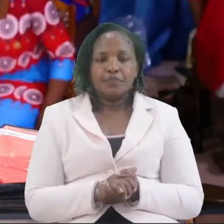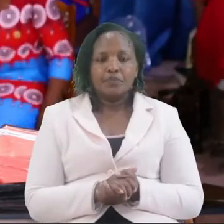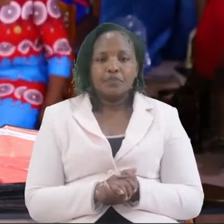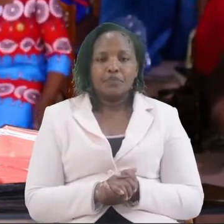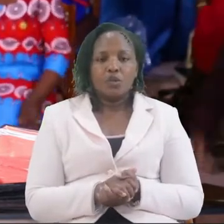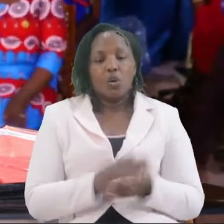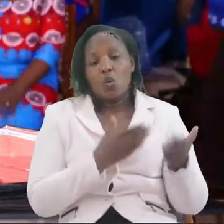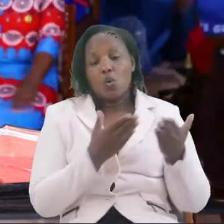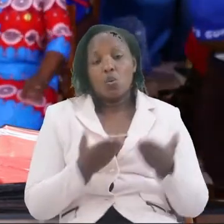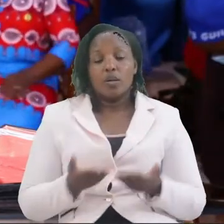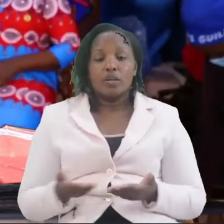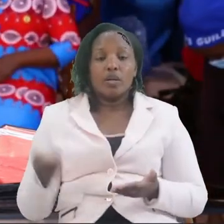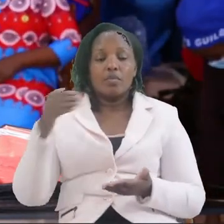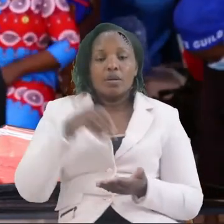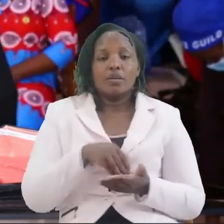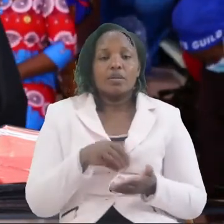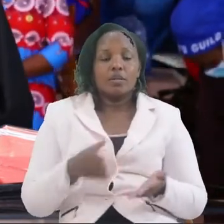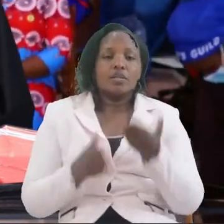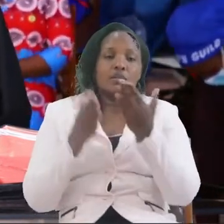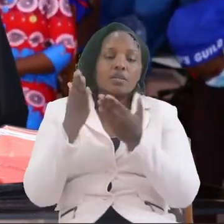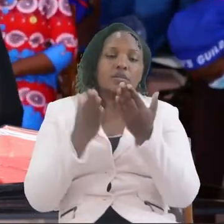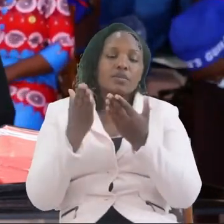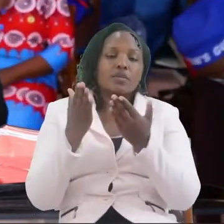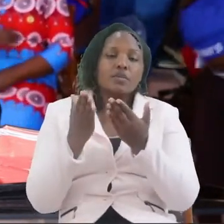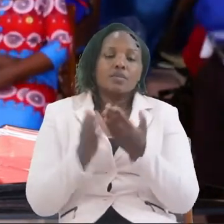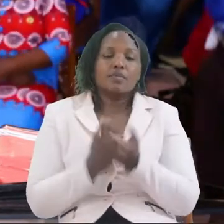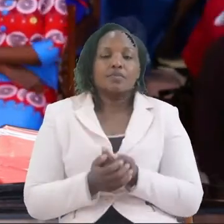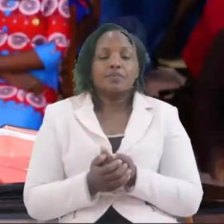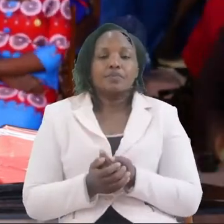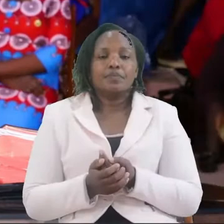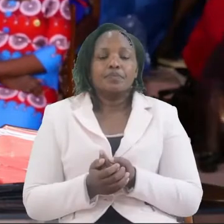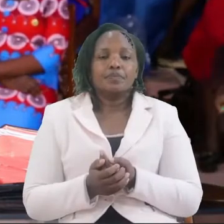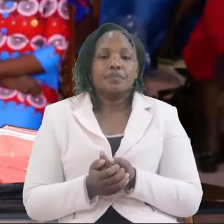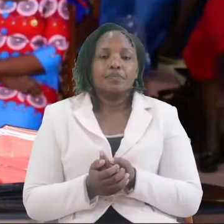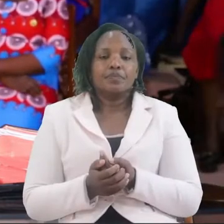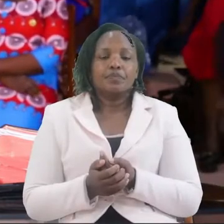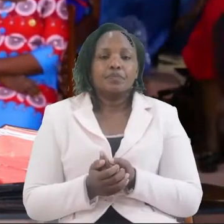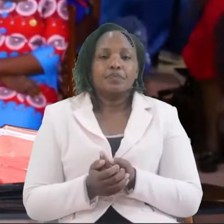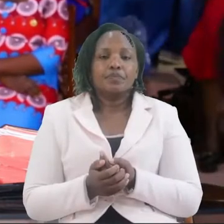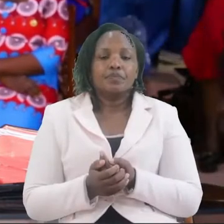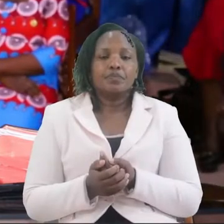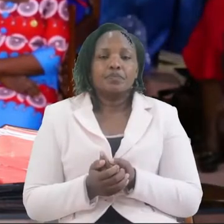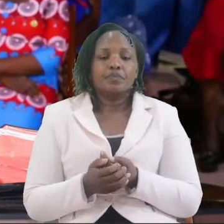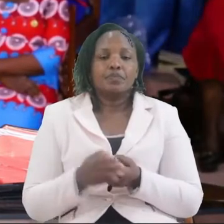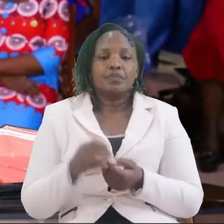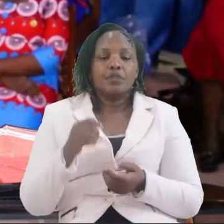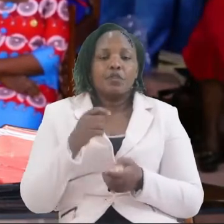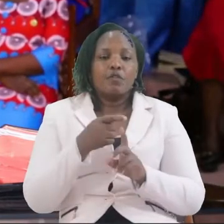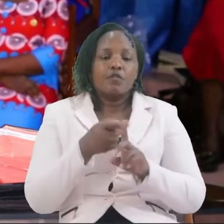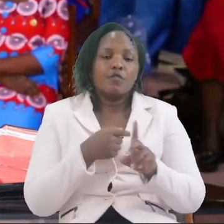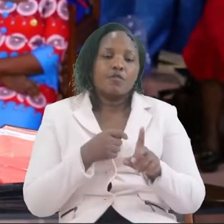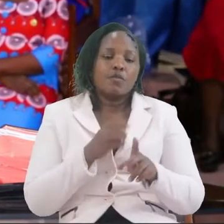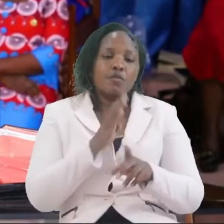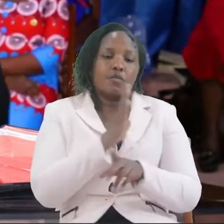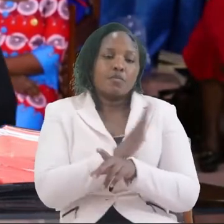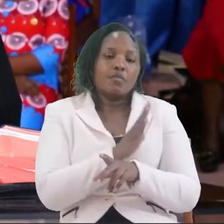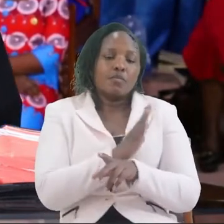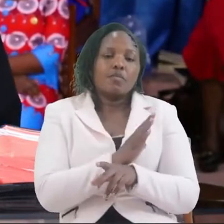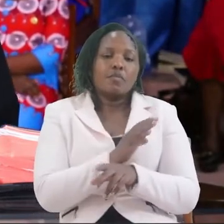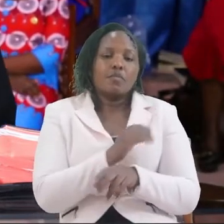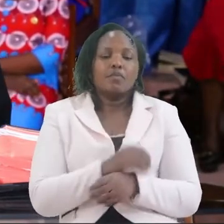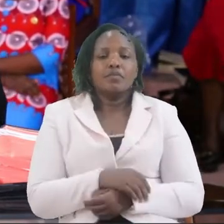Nataka kuwakaribisha tena katika ibada ya siku ya leo ambaye inakuja kutoka Bahati Martyrs